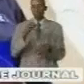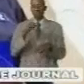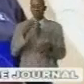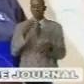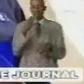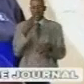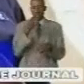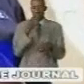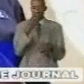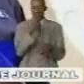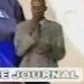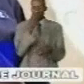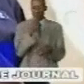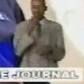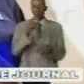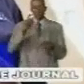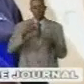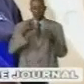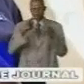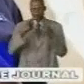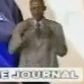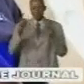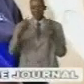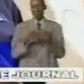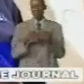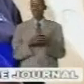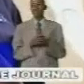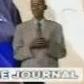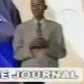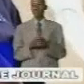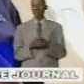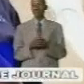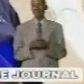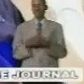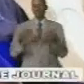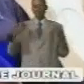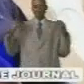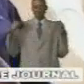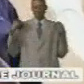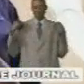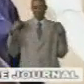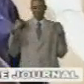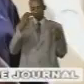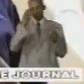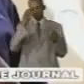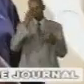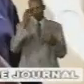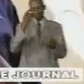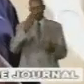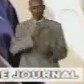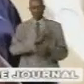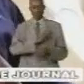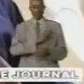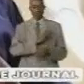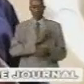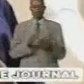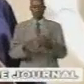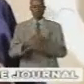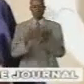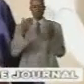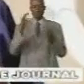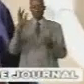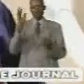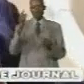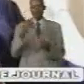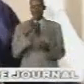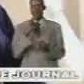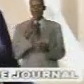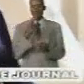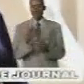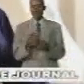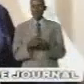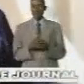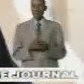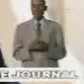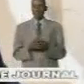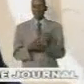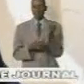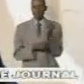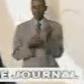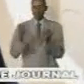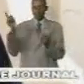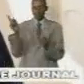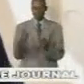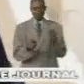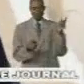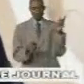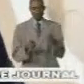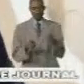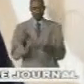là. Elle est là pour pouvoir sécuriser. À l'heure, non, n'est-ce pas? Ceux qui arrivent, et de